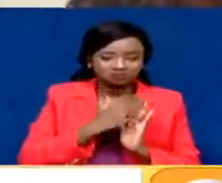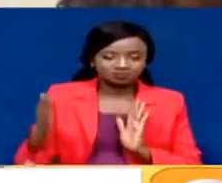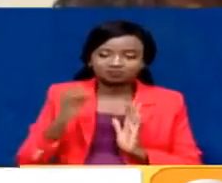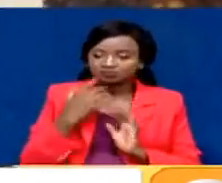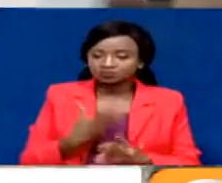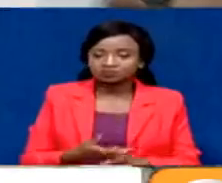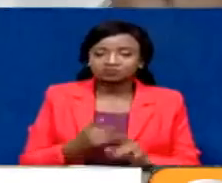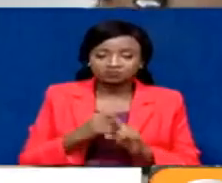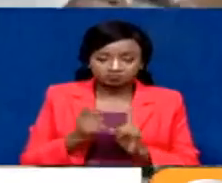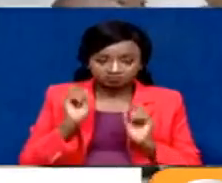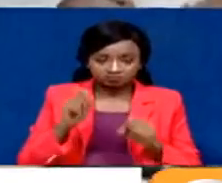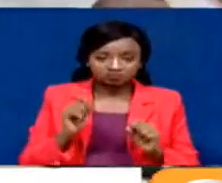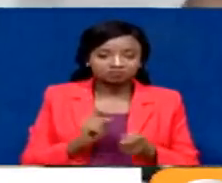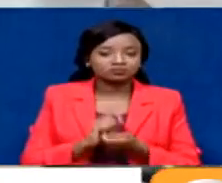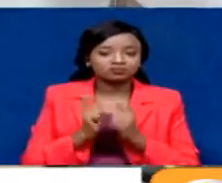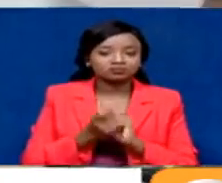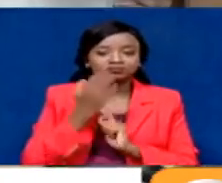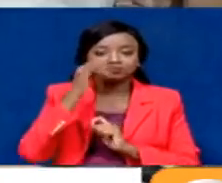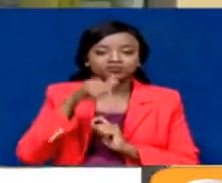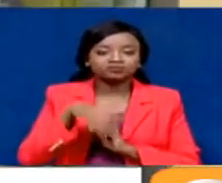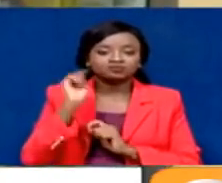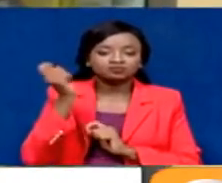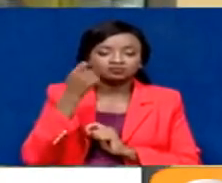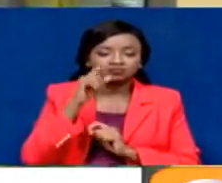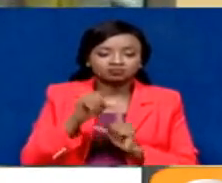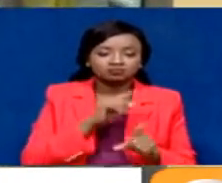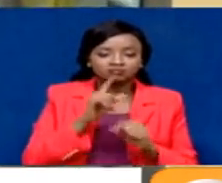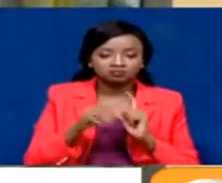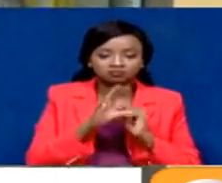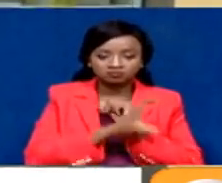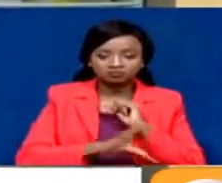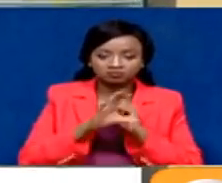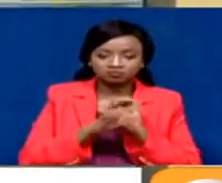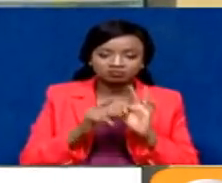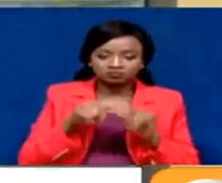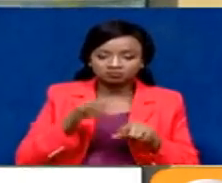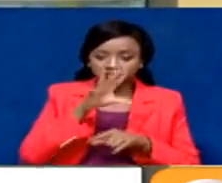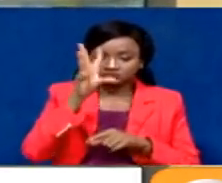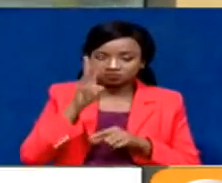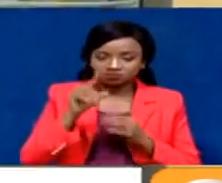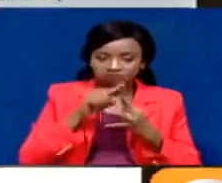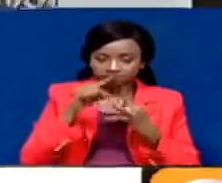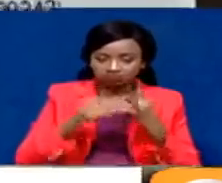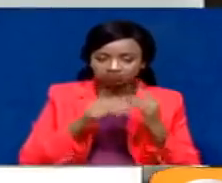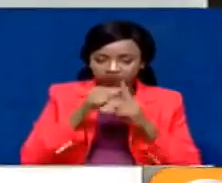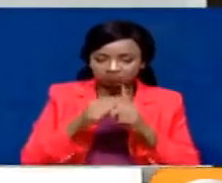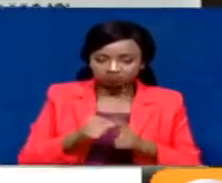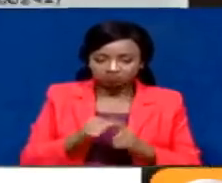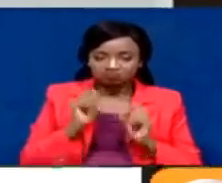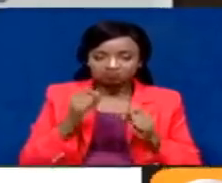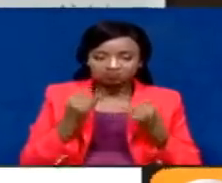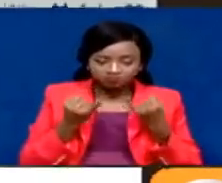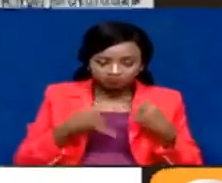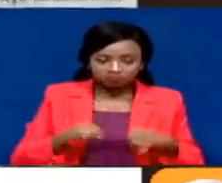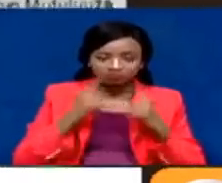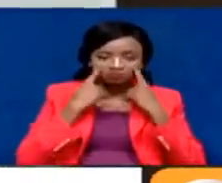haya yakabadilika. Kenya ikiwa mojawapo ya mataifa matatu barani Afrika yanayofanya majaribio ambayo huenda yakafiki matumizi ya